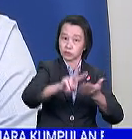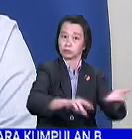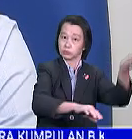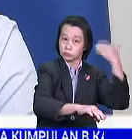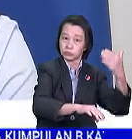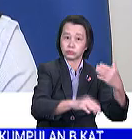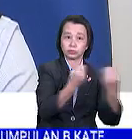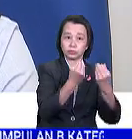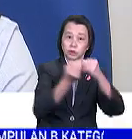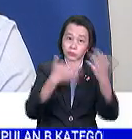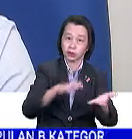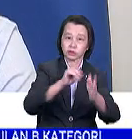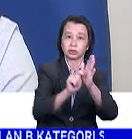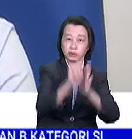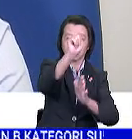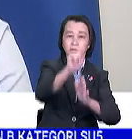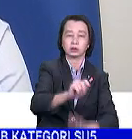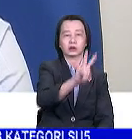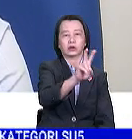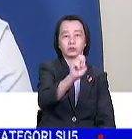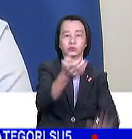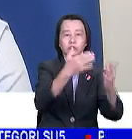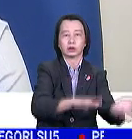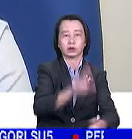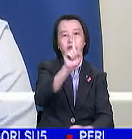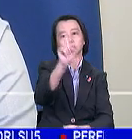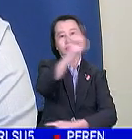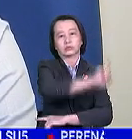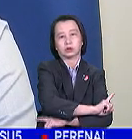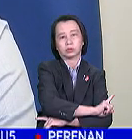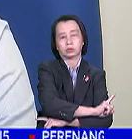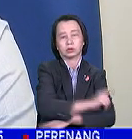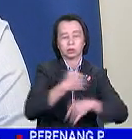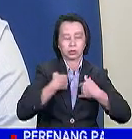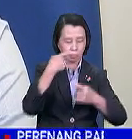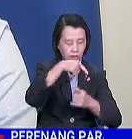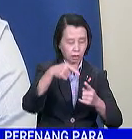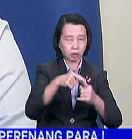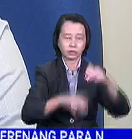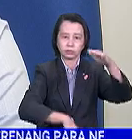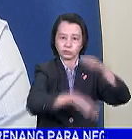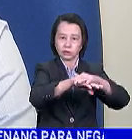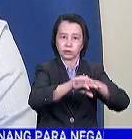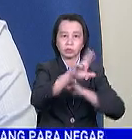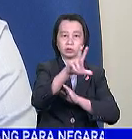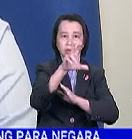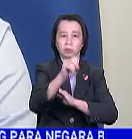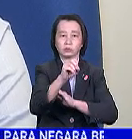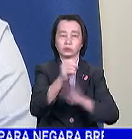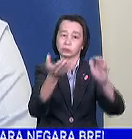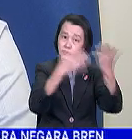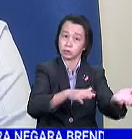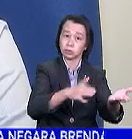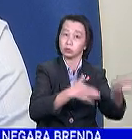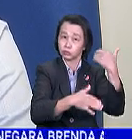tinggi, iaitu melebihi 20 kematian dalam satu hari. Ada hari yang mencecah hampir 30 kes